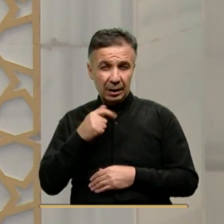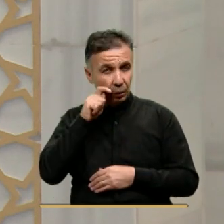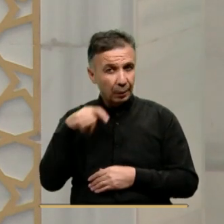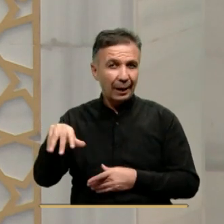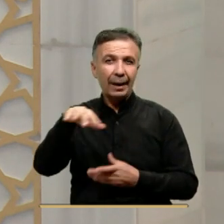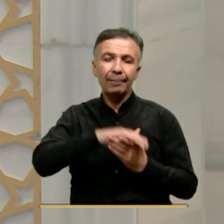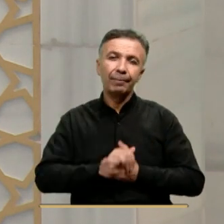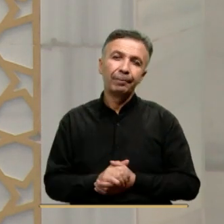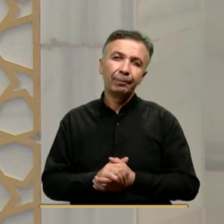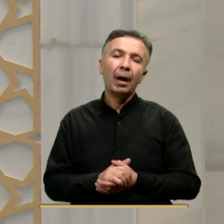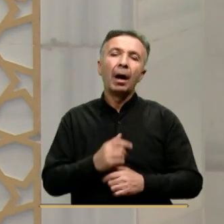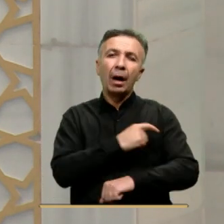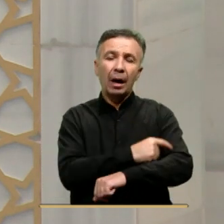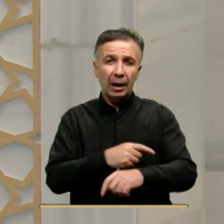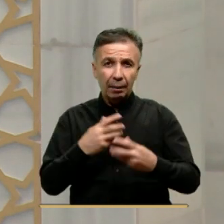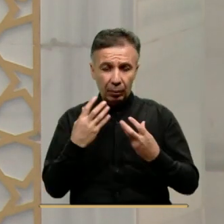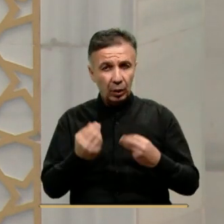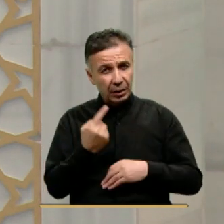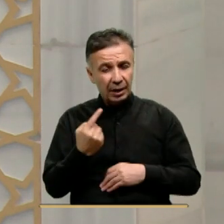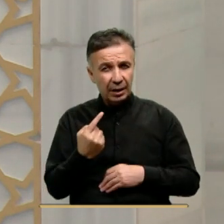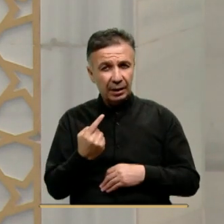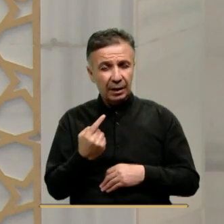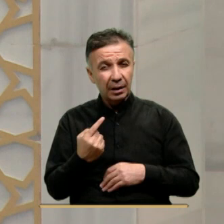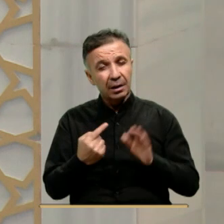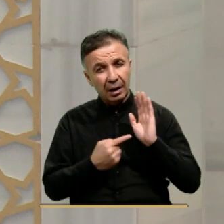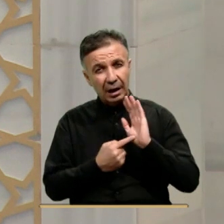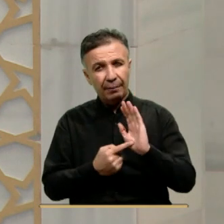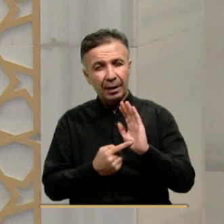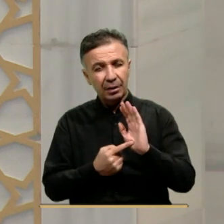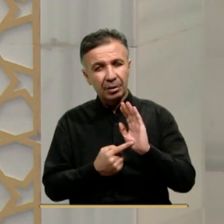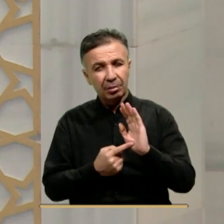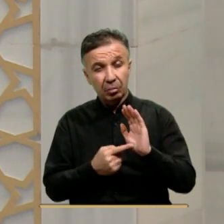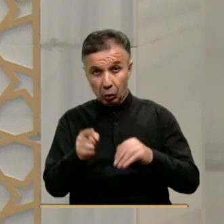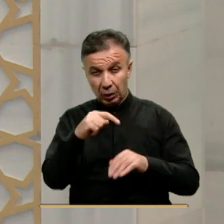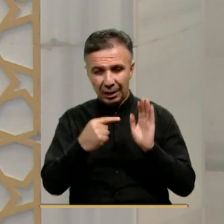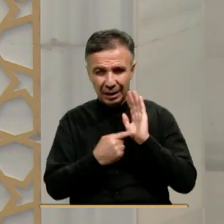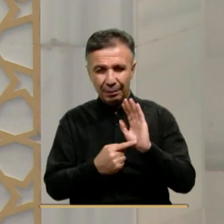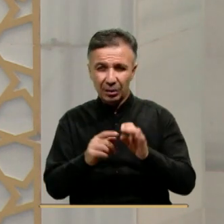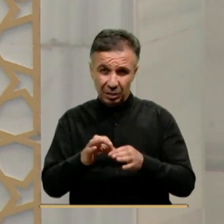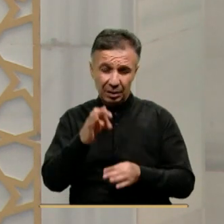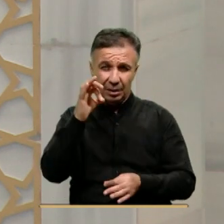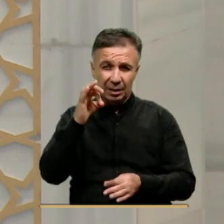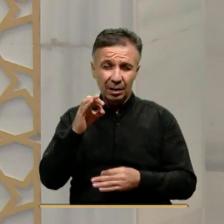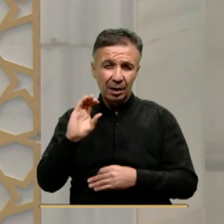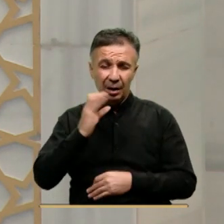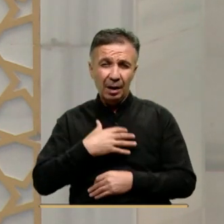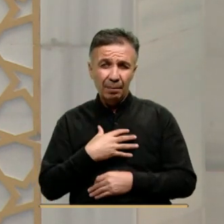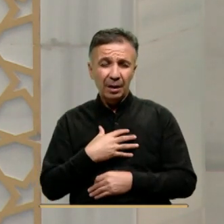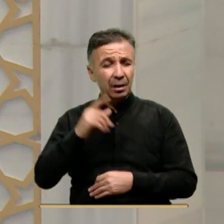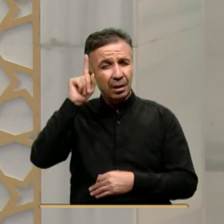Müminler haramlardan Maksat Aslında Onların amacı insanın dinini